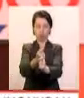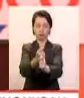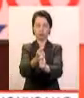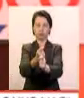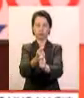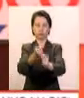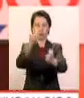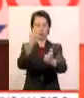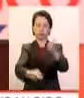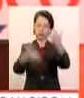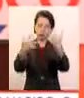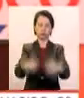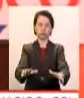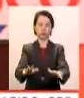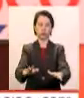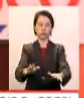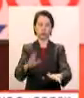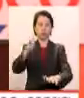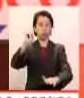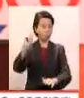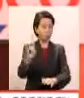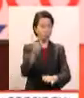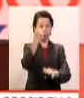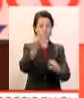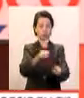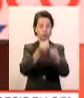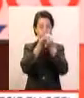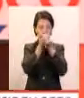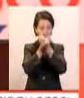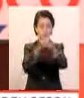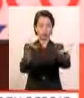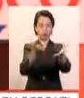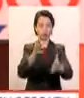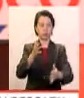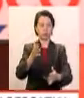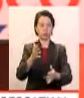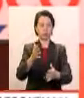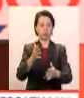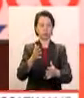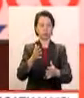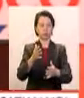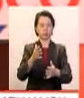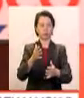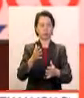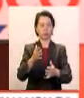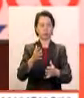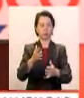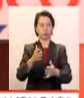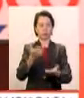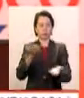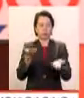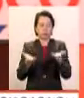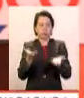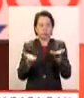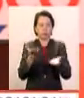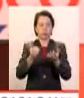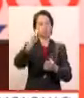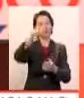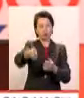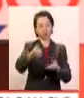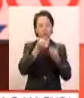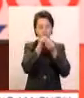keputusan. Cuma pengumumannya akan dibuat paling lewat pada besok